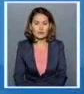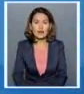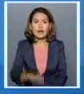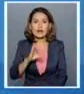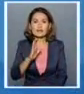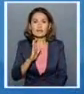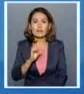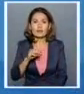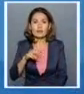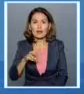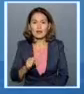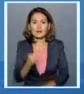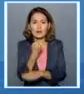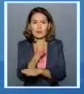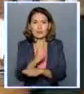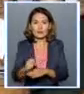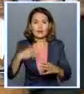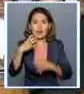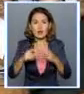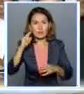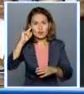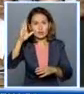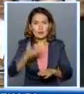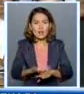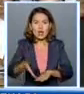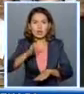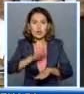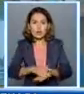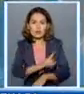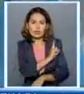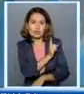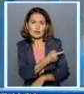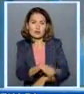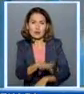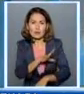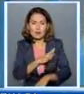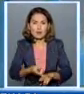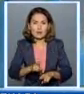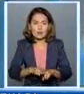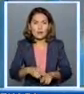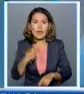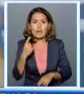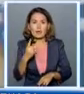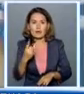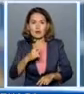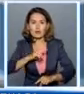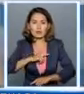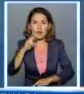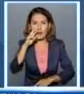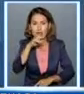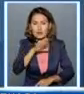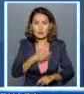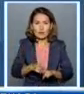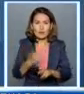Светлана Подобедова олимпиада чемпионы. Рас, жең соңай келген жоқ. Тіпті бірінші жаттығуда атлетіміз қателікке бой алдырды. Дегенмен серпе